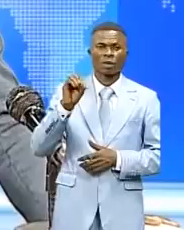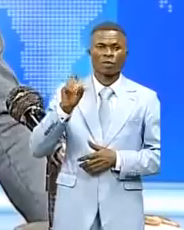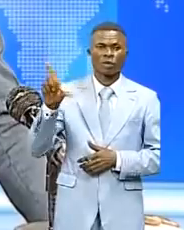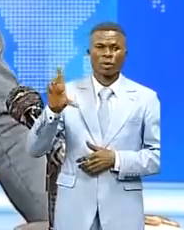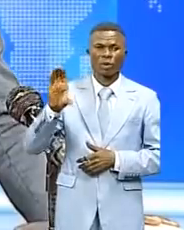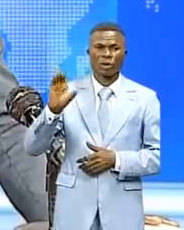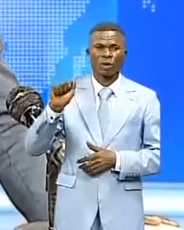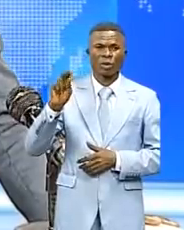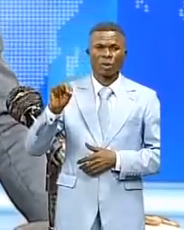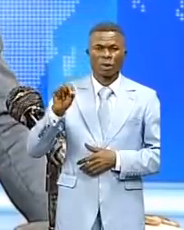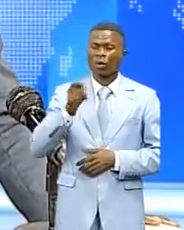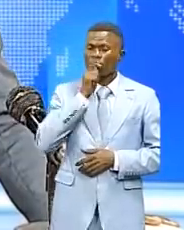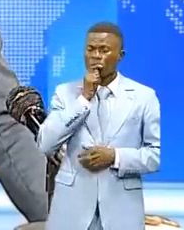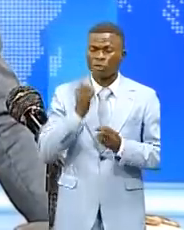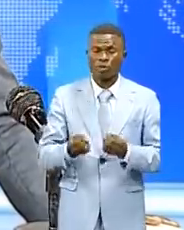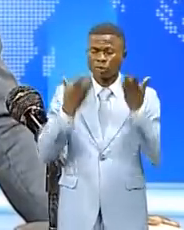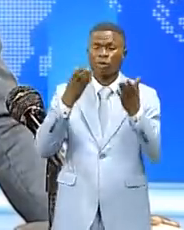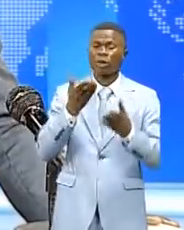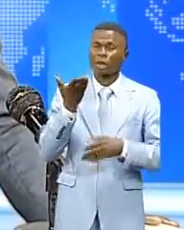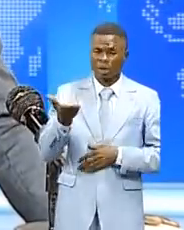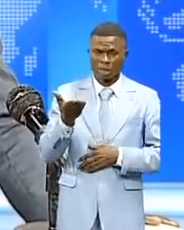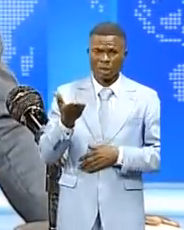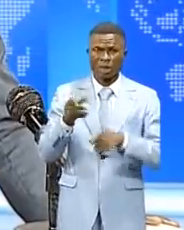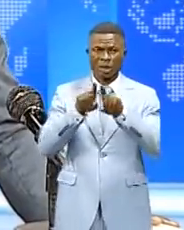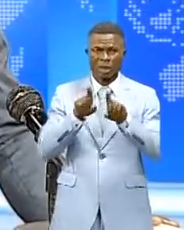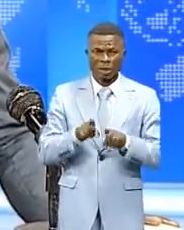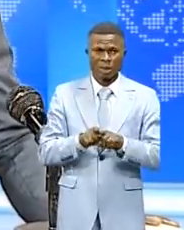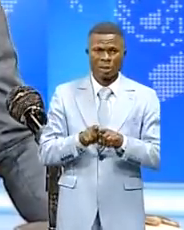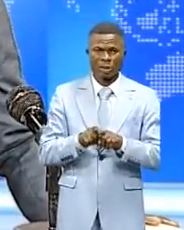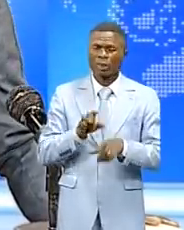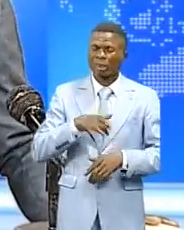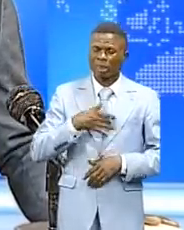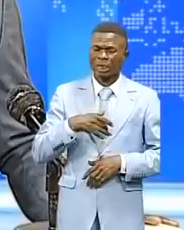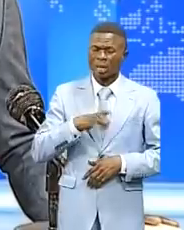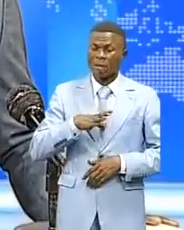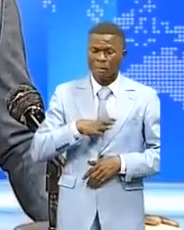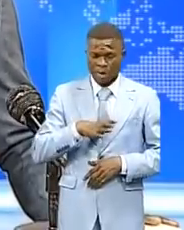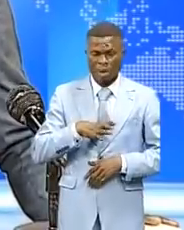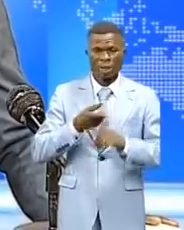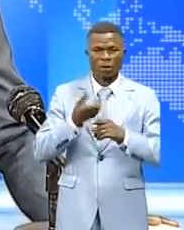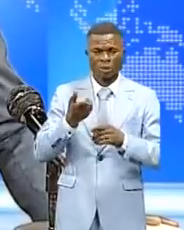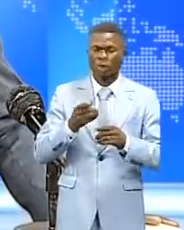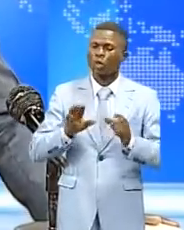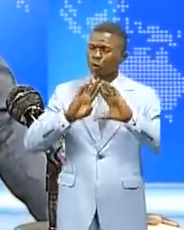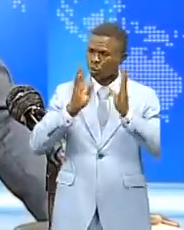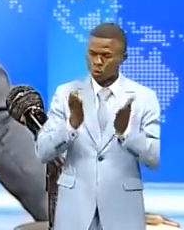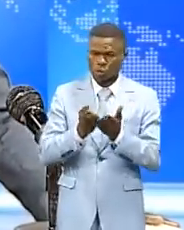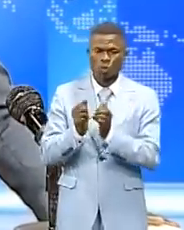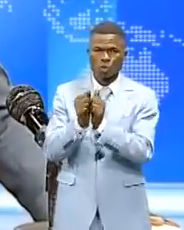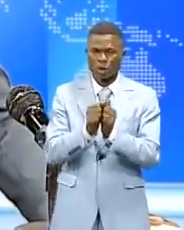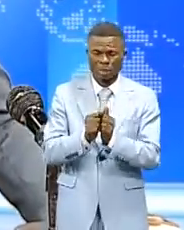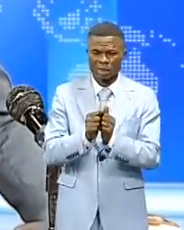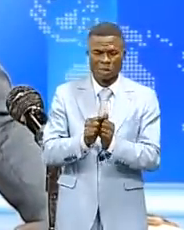dilution de l'élection volcaniques je pouvais sentir mon émotion donc nous sommes ensemble donc voilà